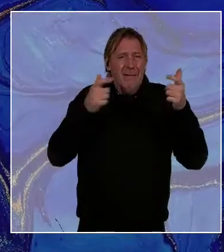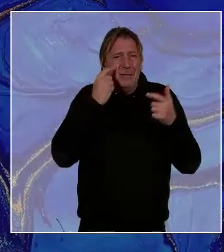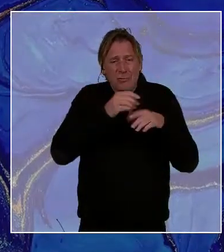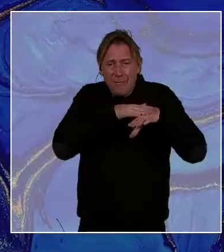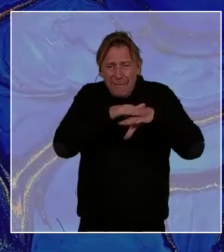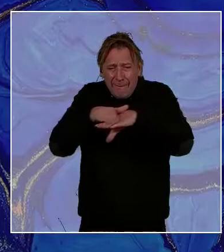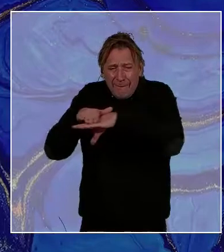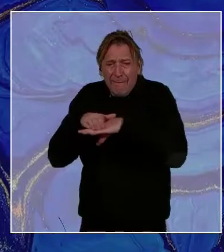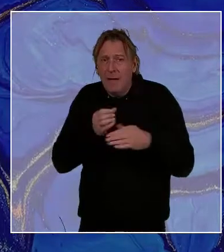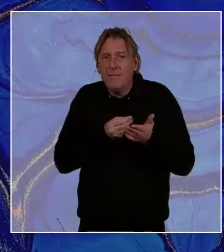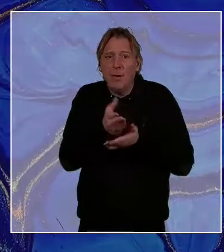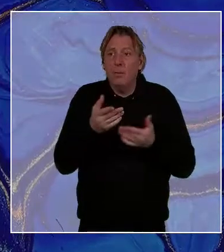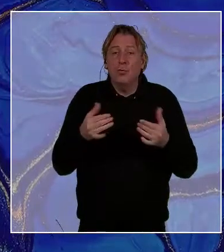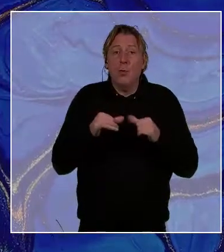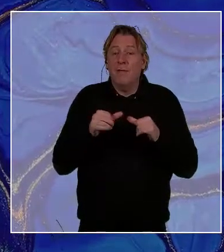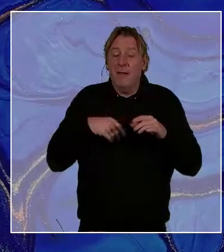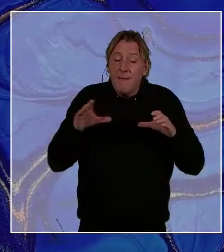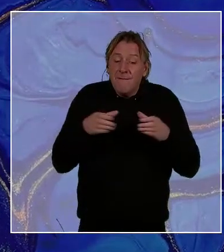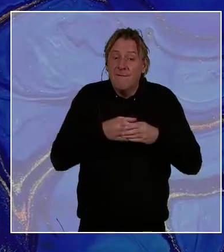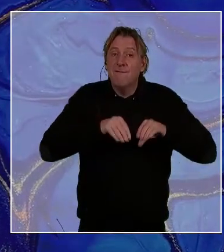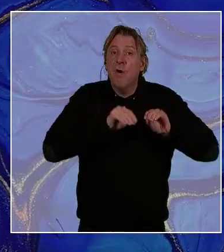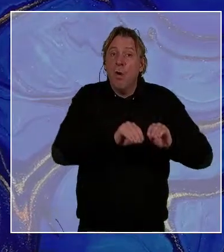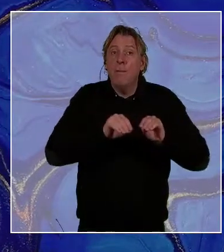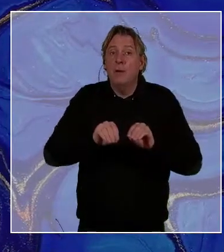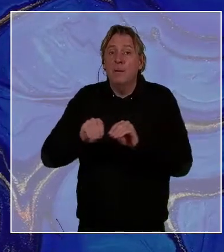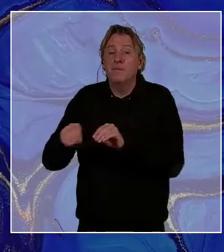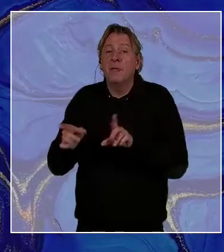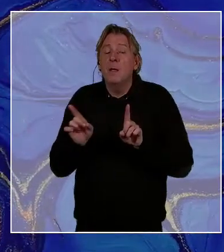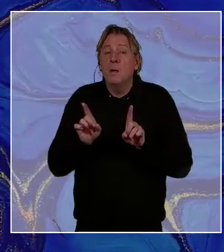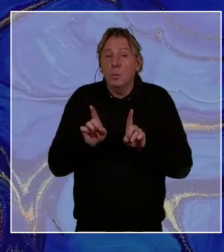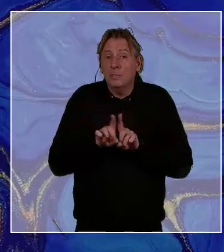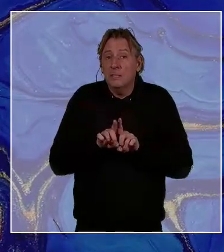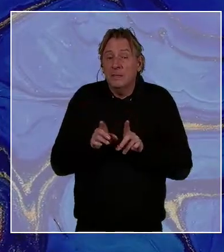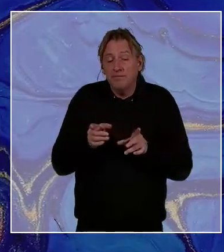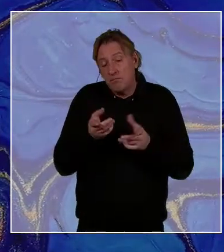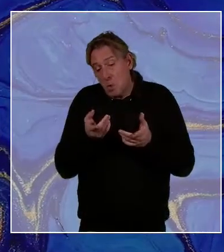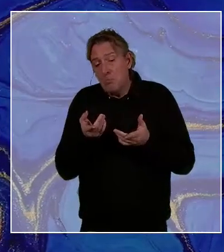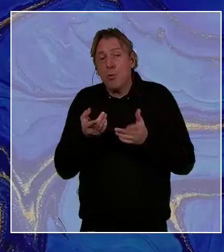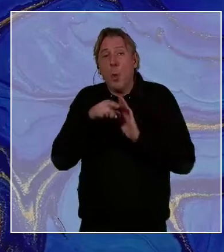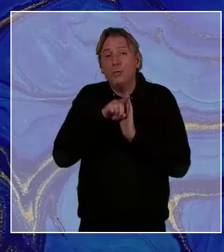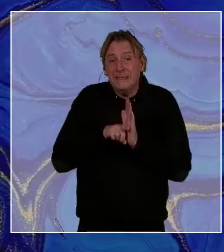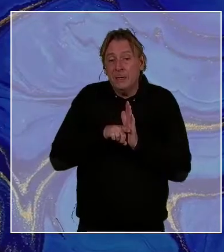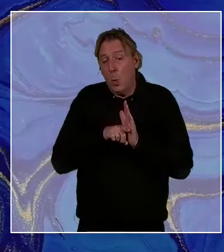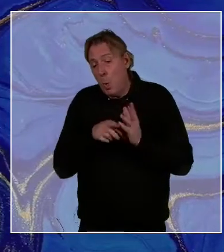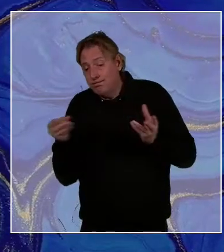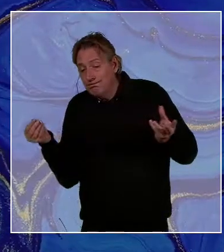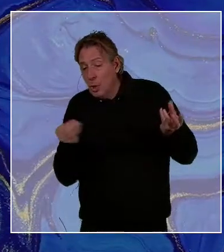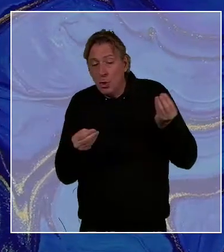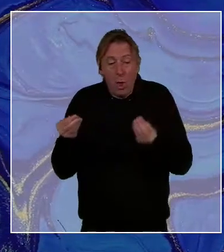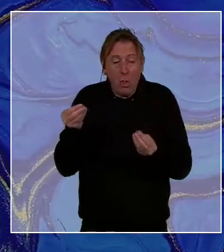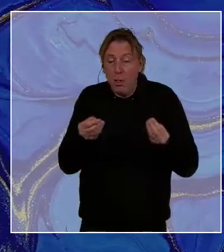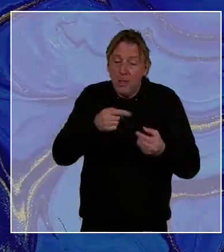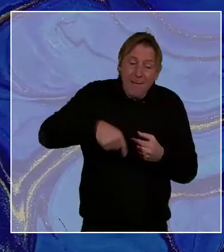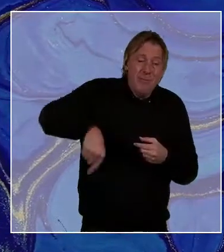faire, donc, c'est former et mettre en place les conditions nécessaires afin que nos citoyens